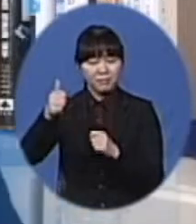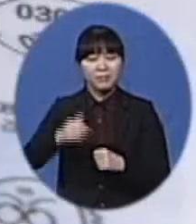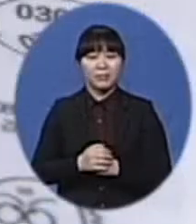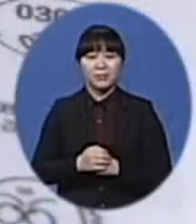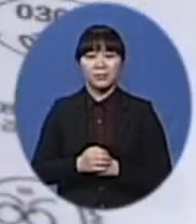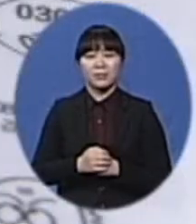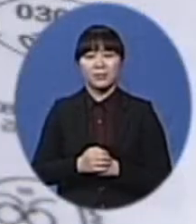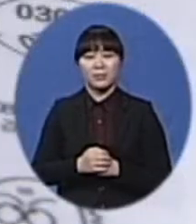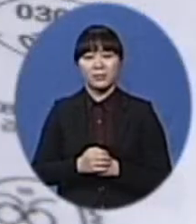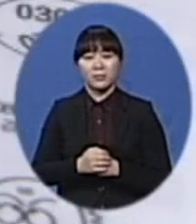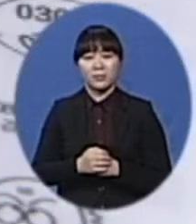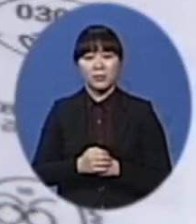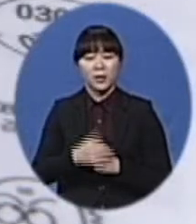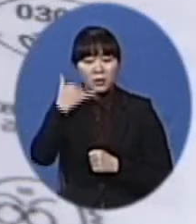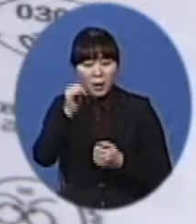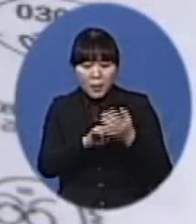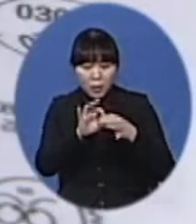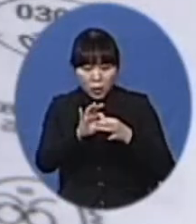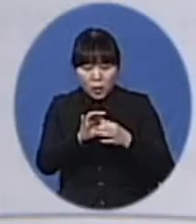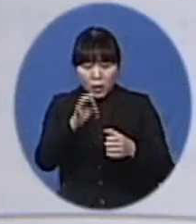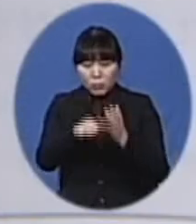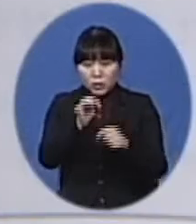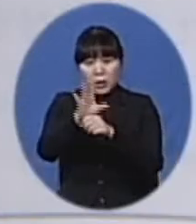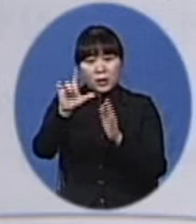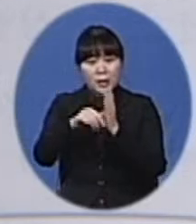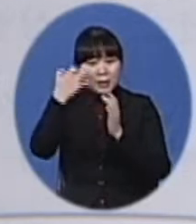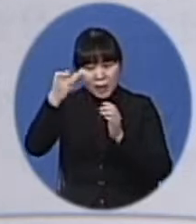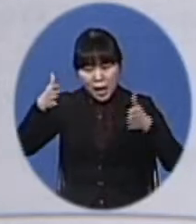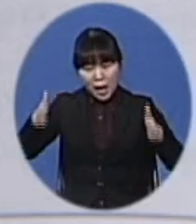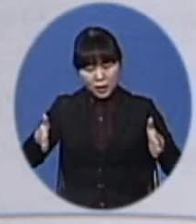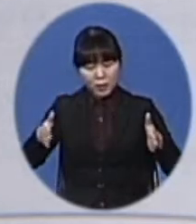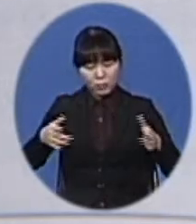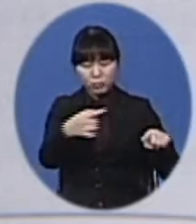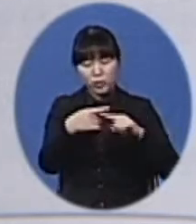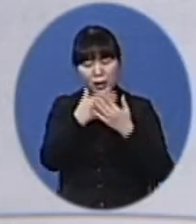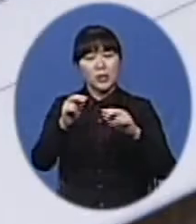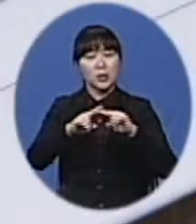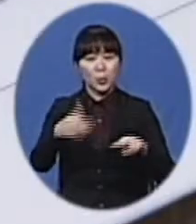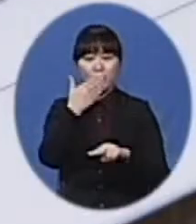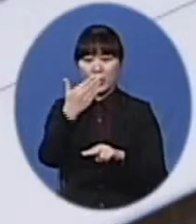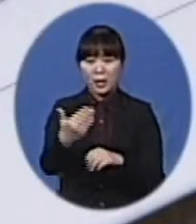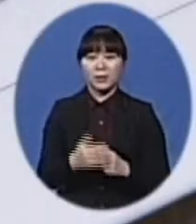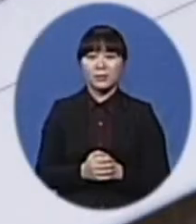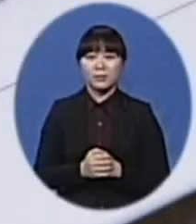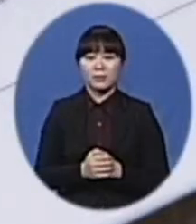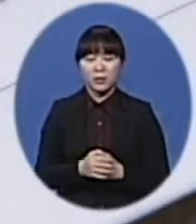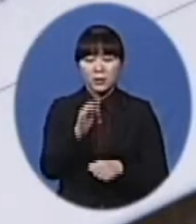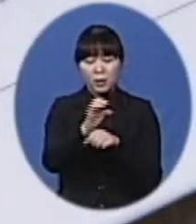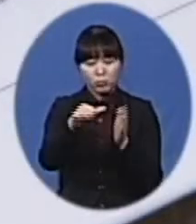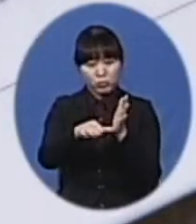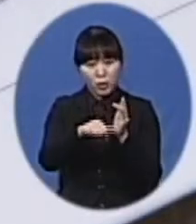좋겠습니다. 텔레마케팅을 통해 구입한 경우 14일 이내에는 무조건 취소가 가능합니다.